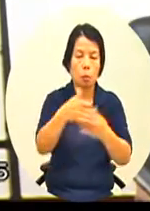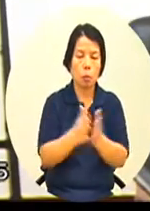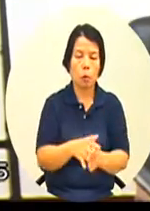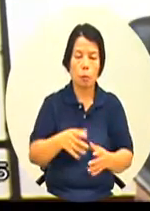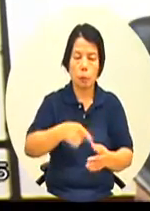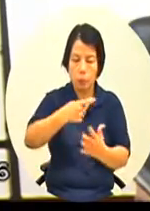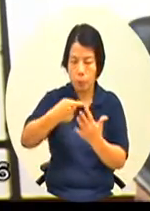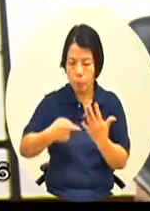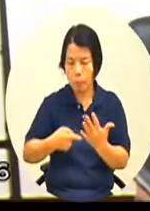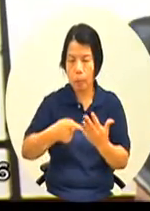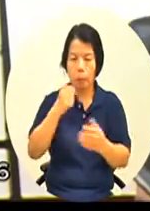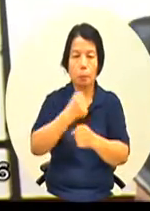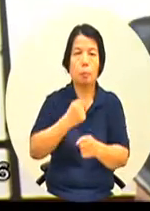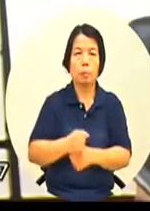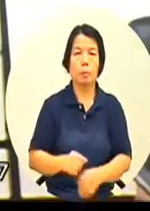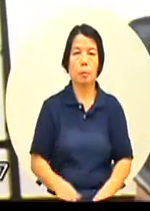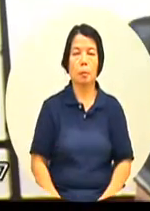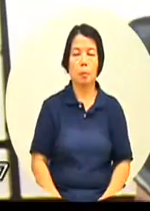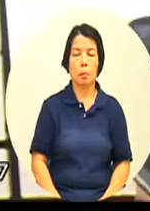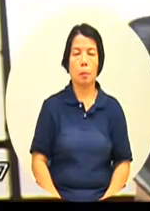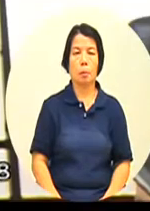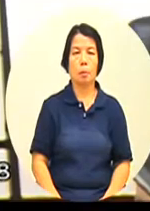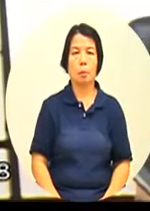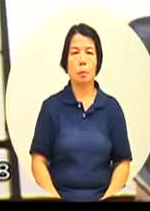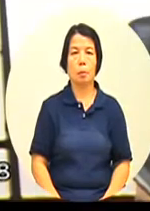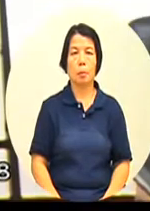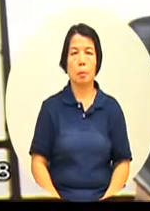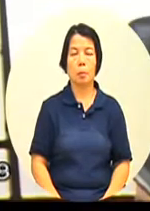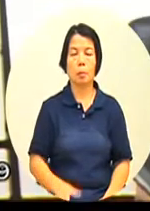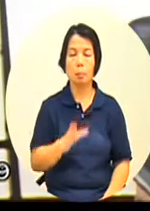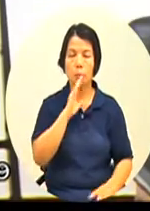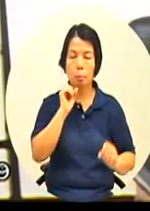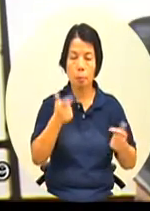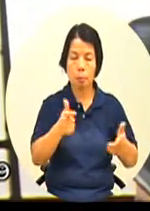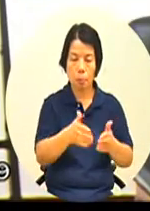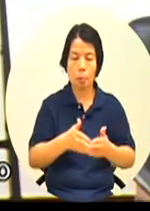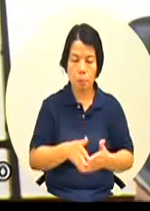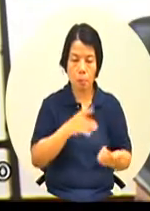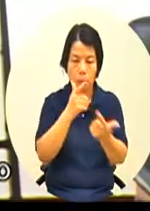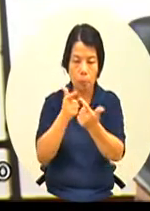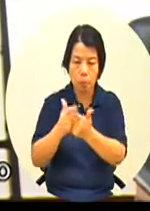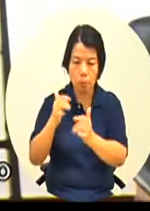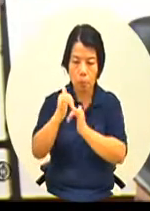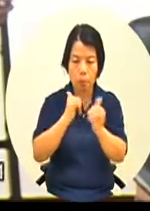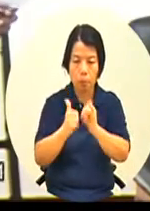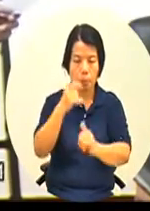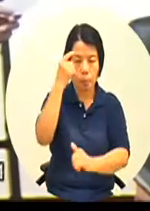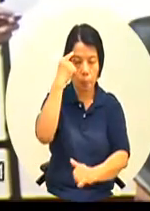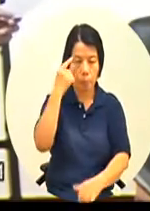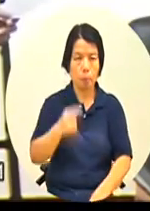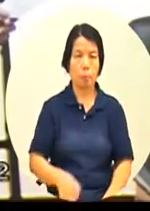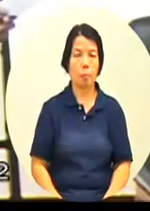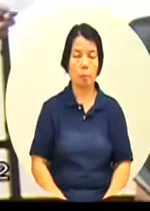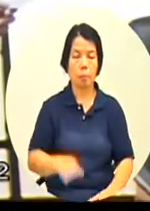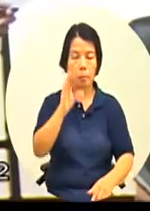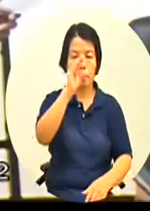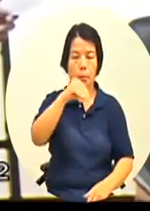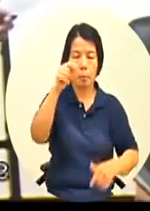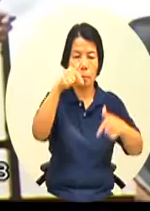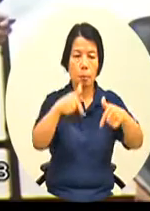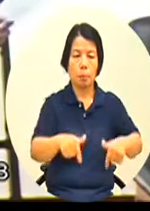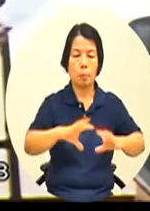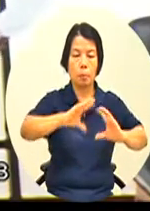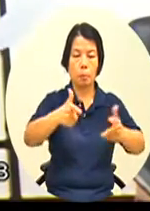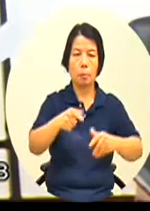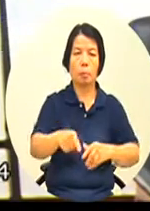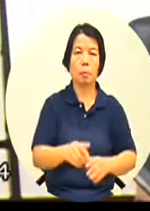较来讲嘛。其实也是一个这样，只是说，是不是更符合民意？那所以这个巴西这个 Allegri